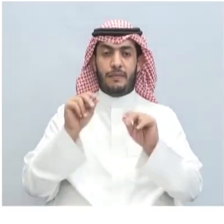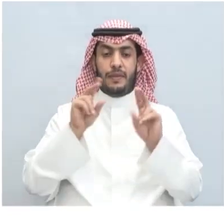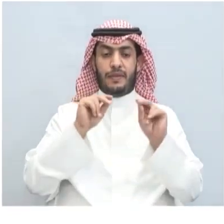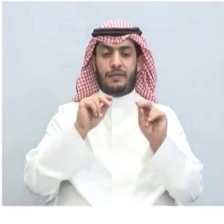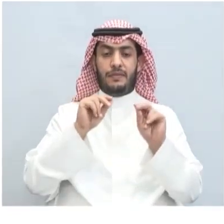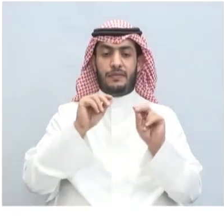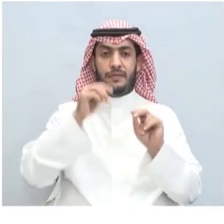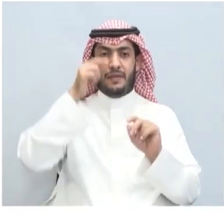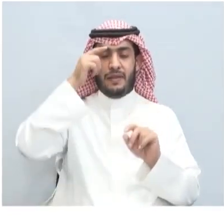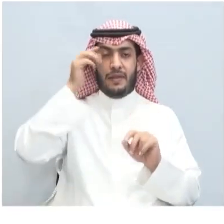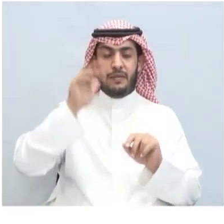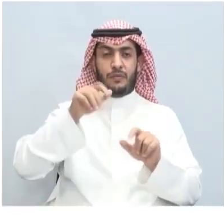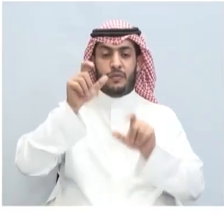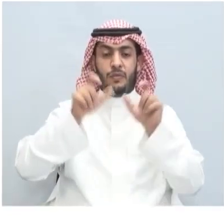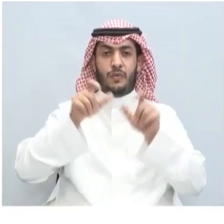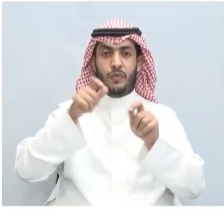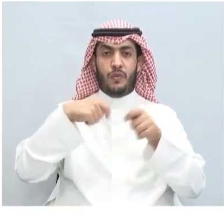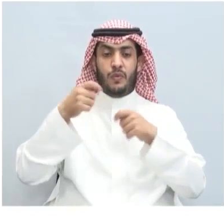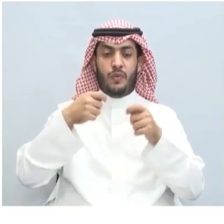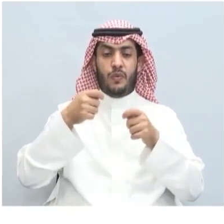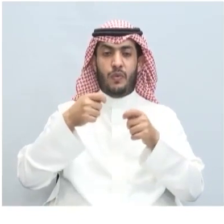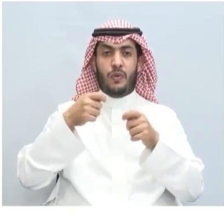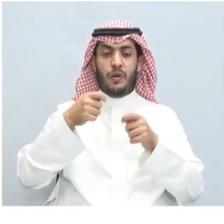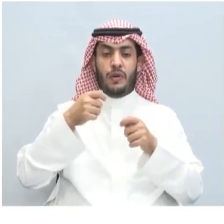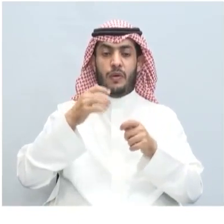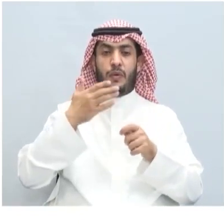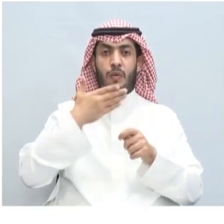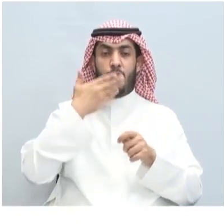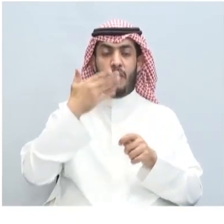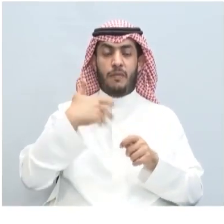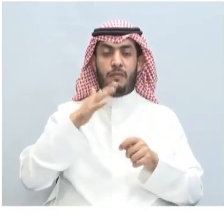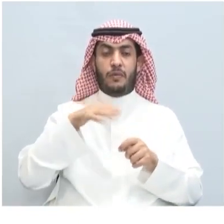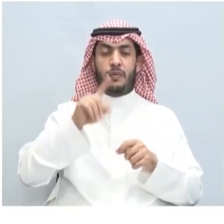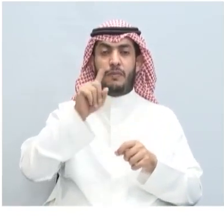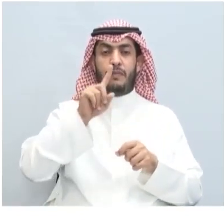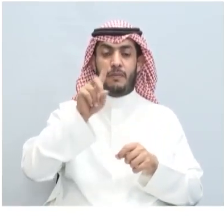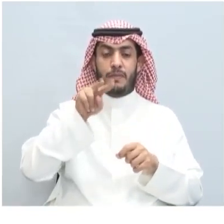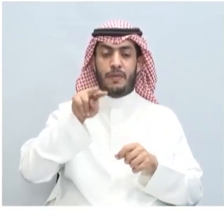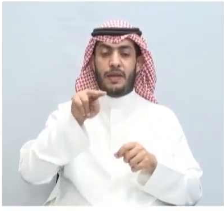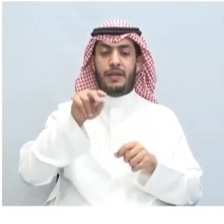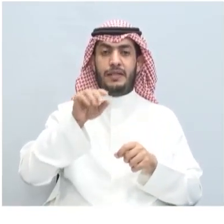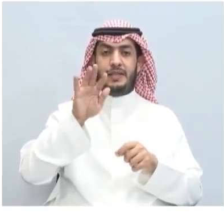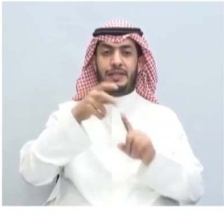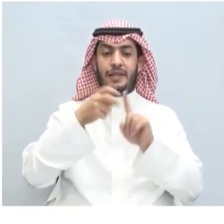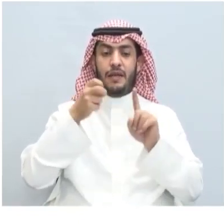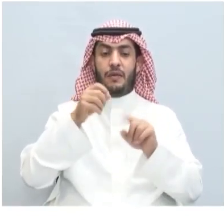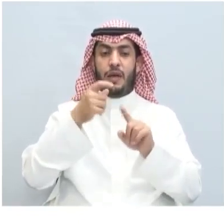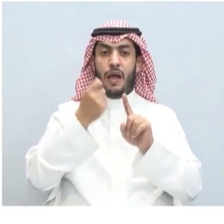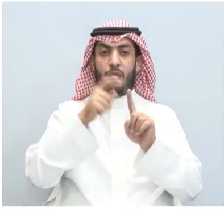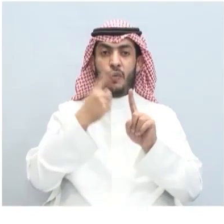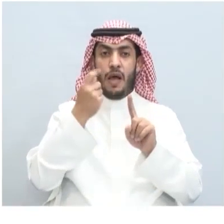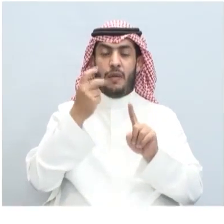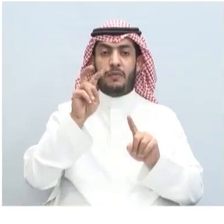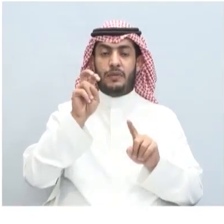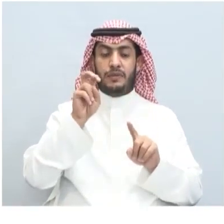مثال اذا كان احد المستثمرين يملك 100 سهم تبلغ قيمه كل منها 20 ريال سعودي